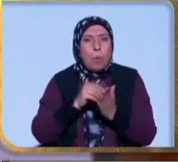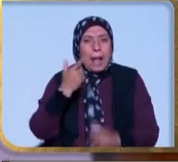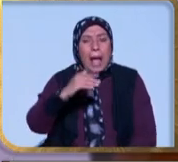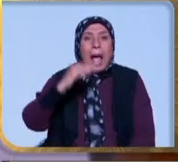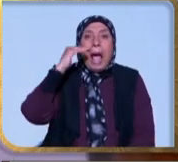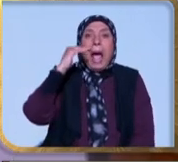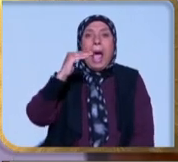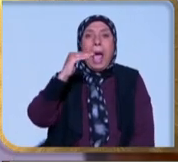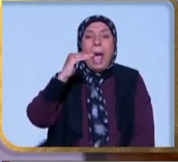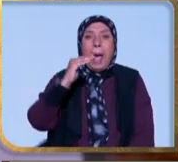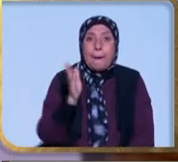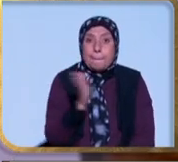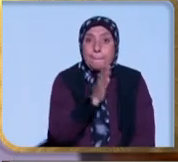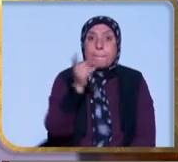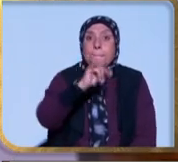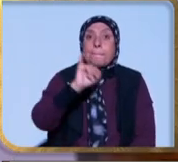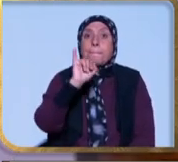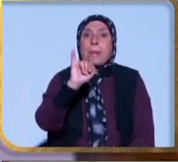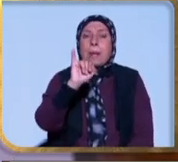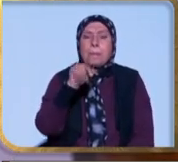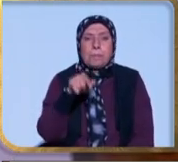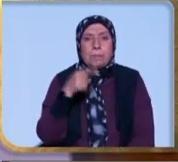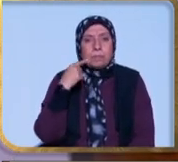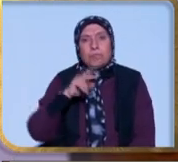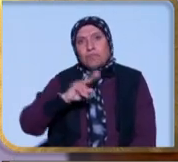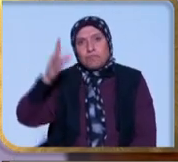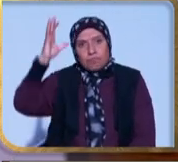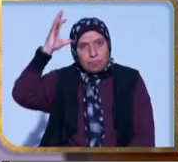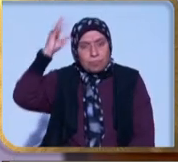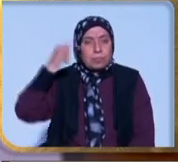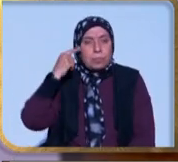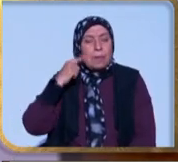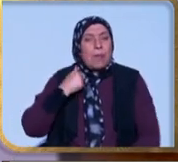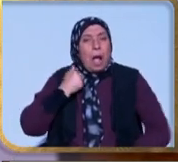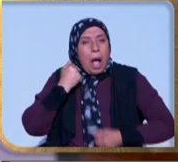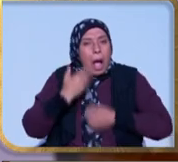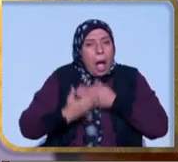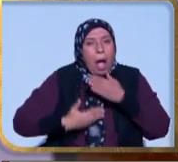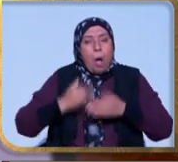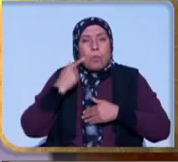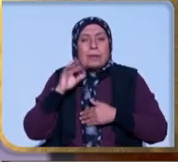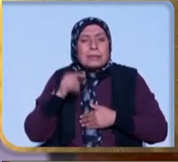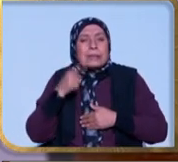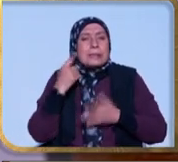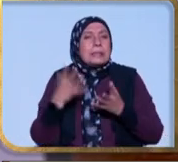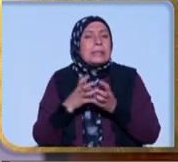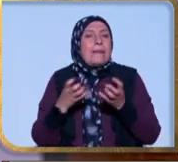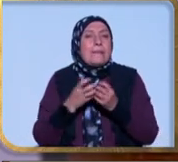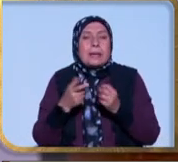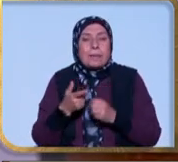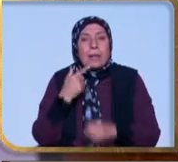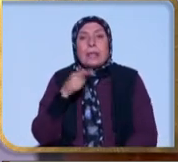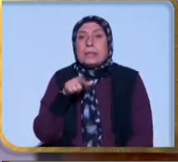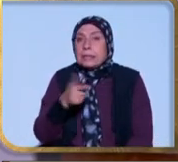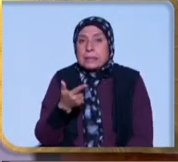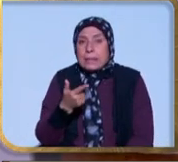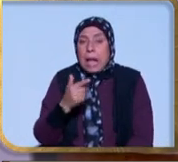واجتهد العلماء في فهم معانيها كثيرا، هي من أو هي أسماء للحروف،